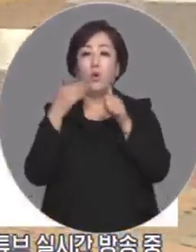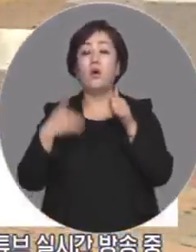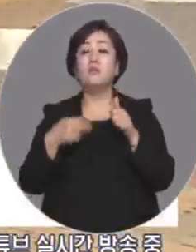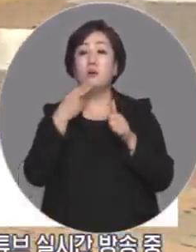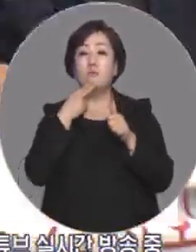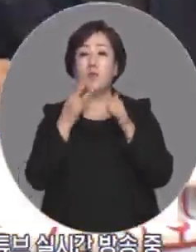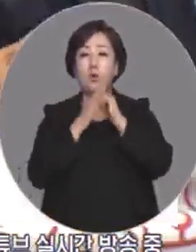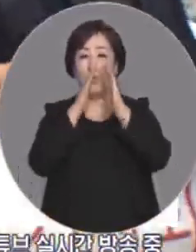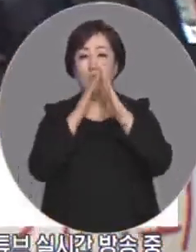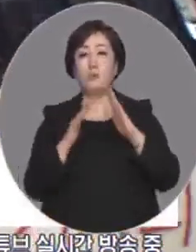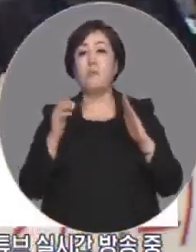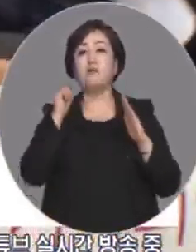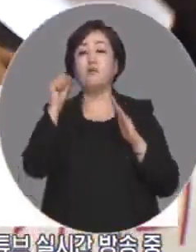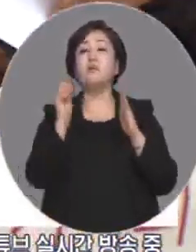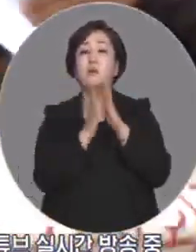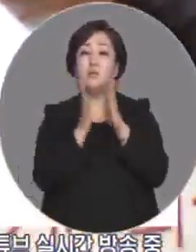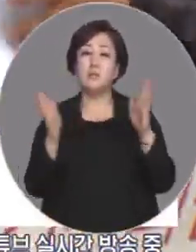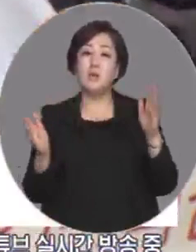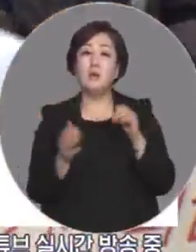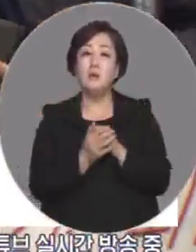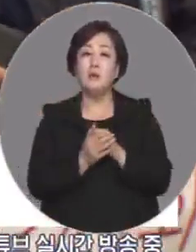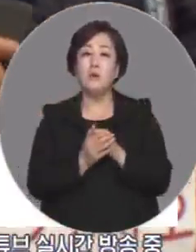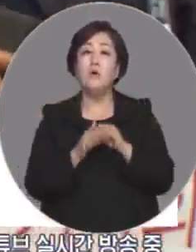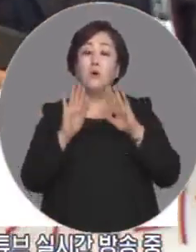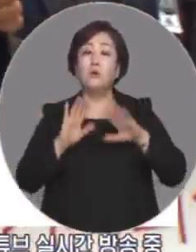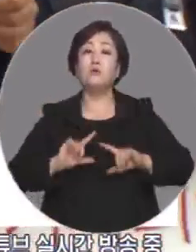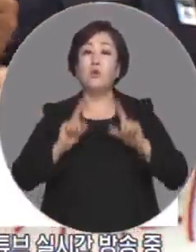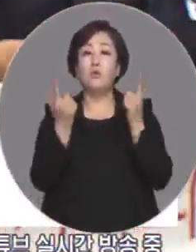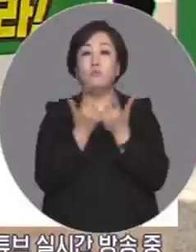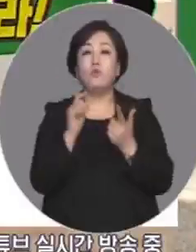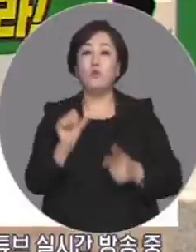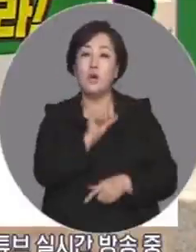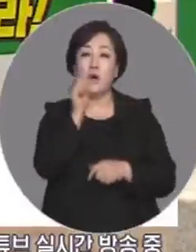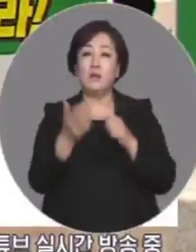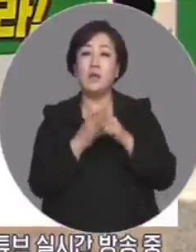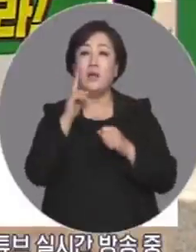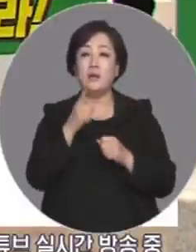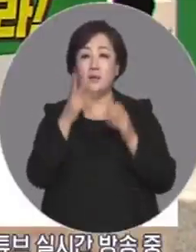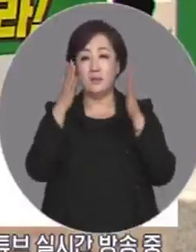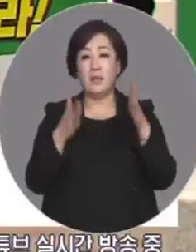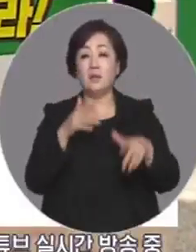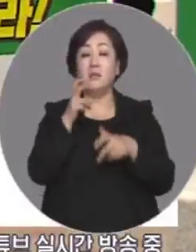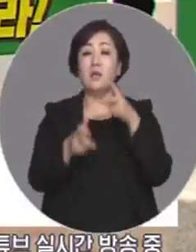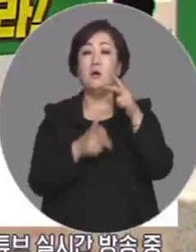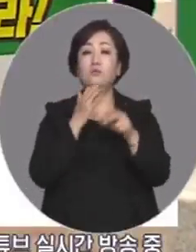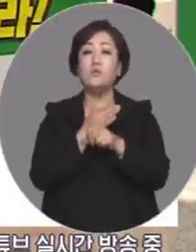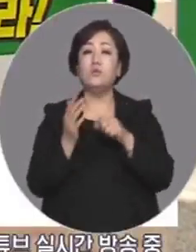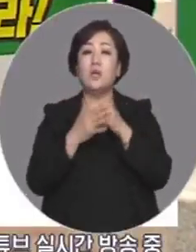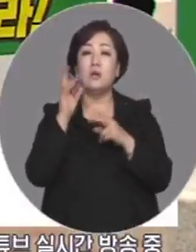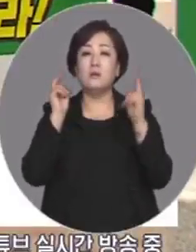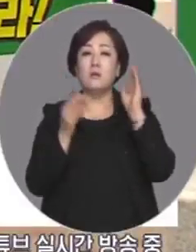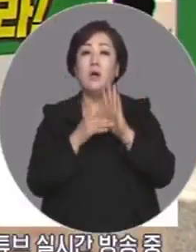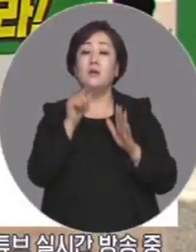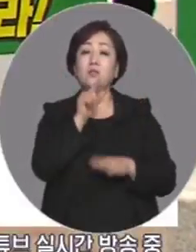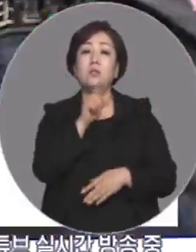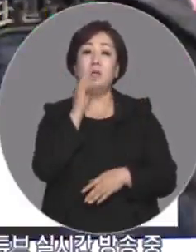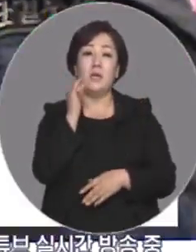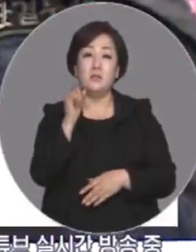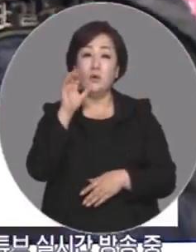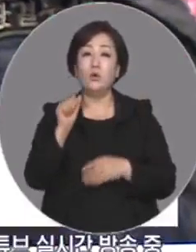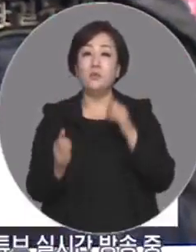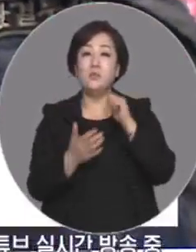농성에 들어갔습니다. 플랜트 노조는 동북아 오일 가스허브 1단계 사업 중 지공사인 GS